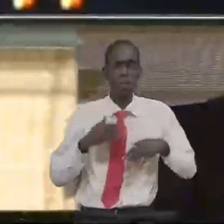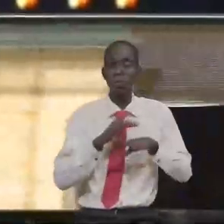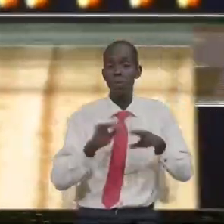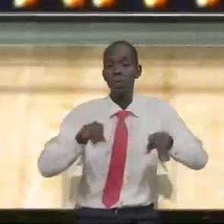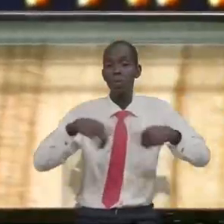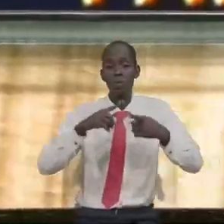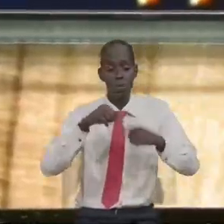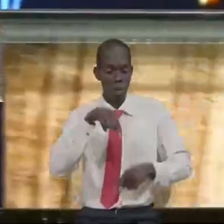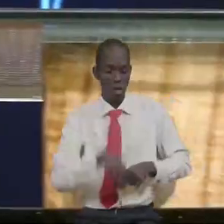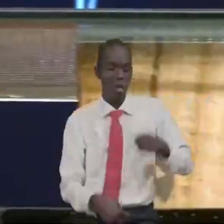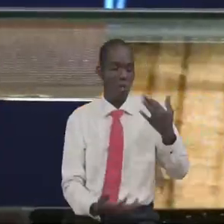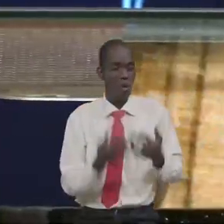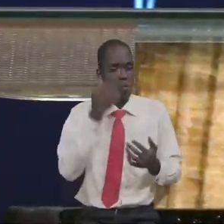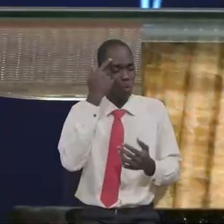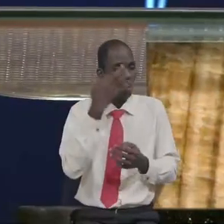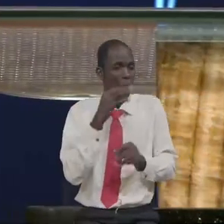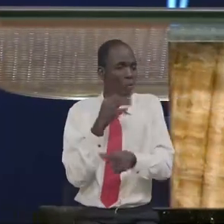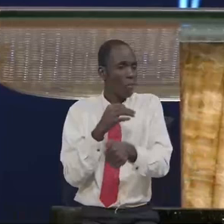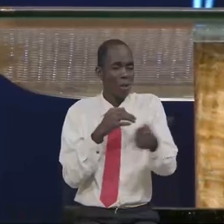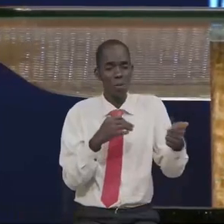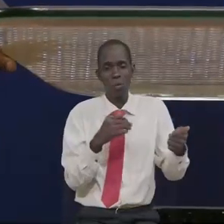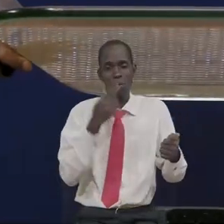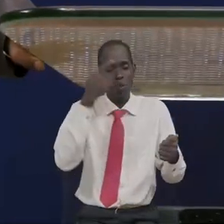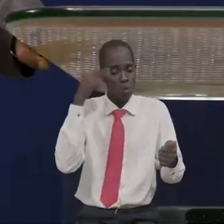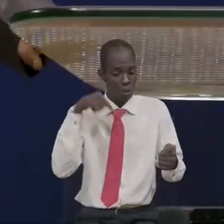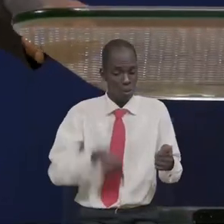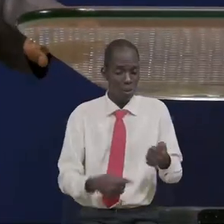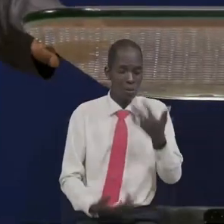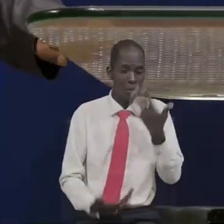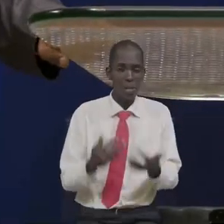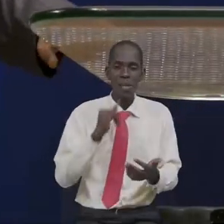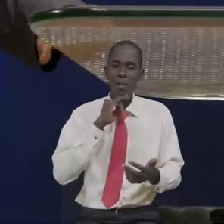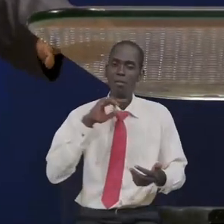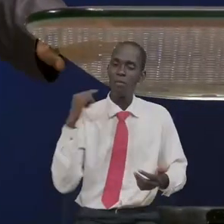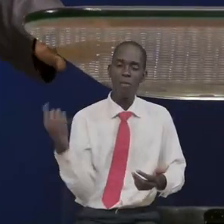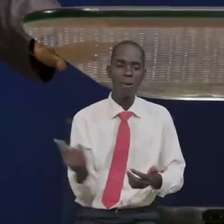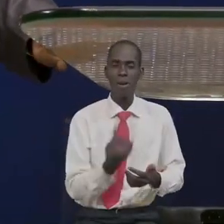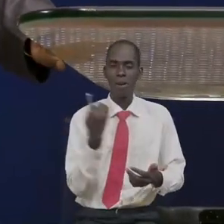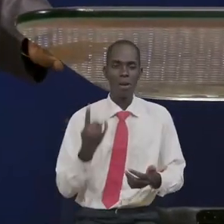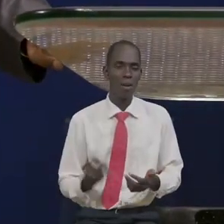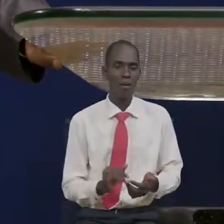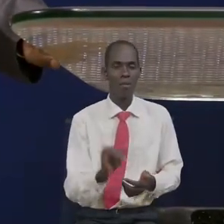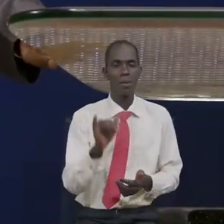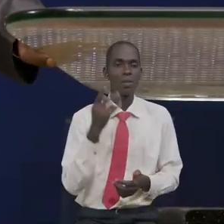que l'enfer, c'est pour toujours. Et voyons,